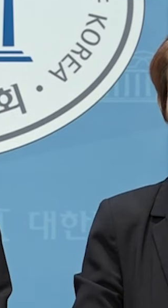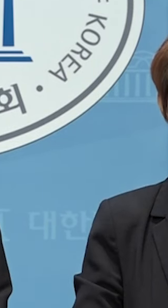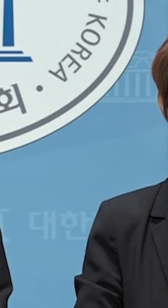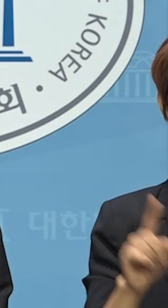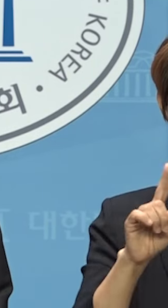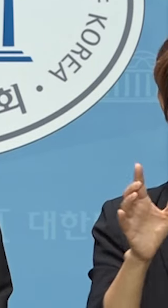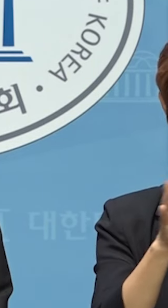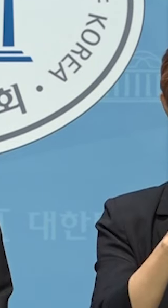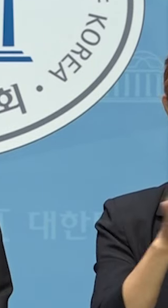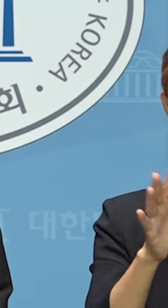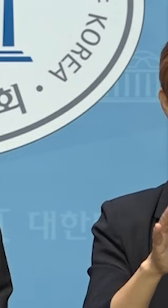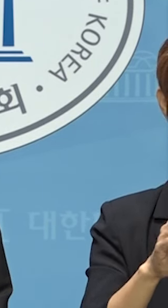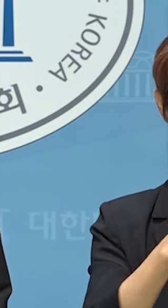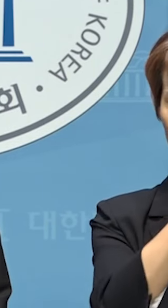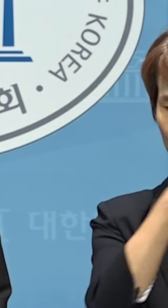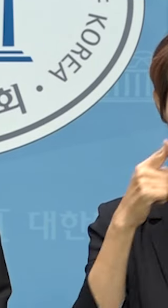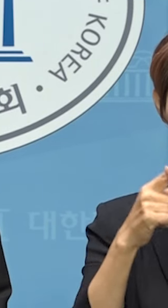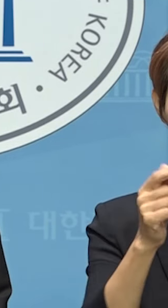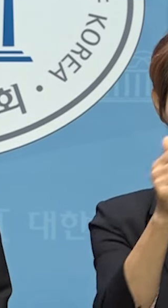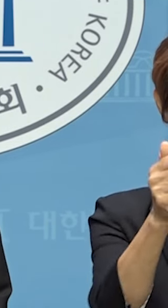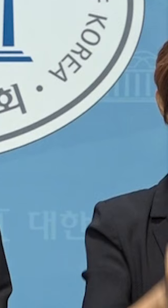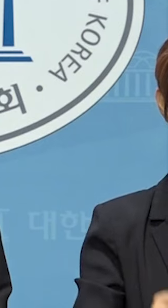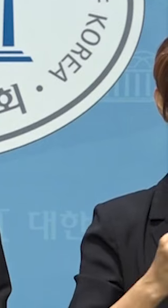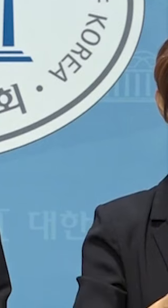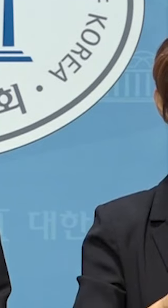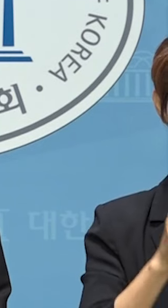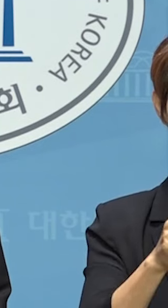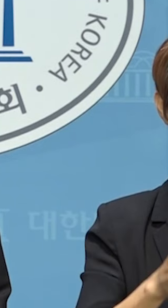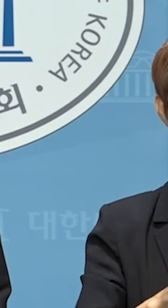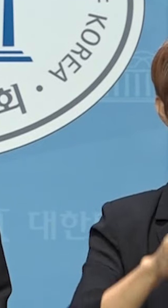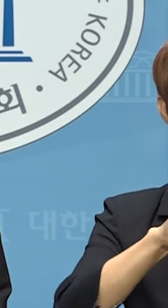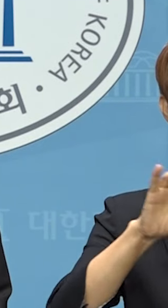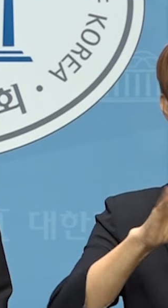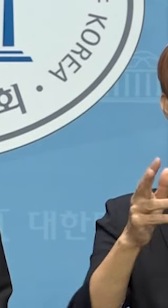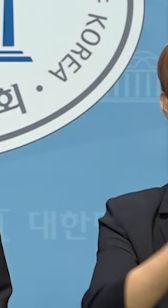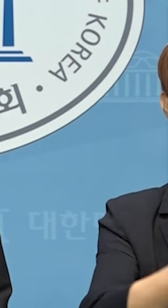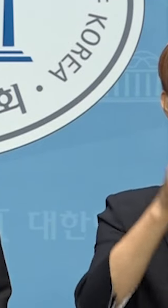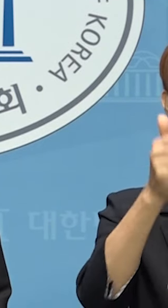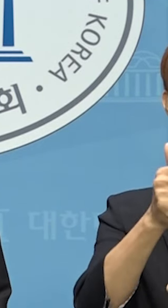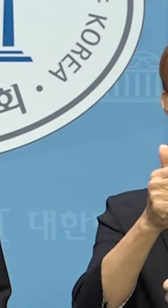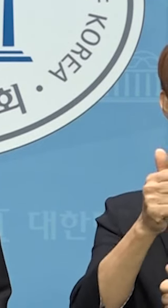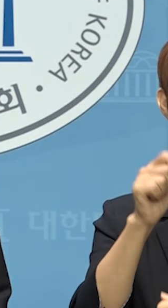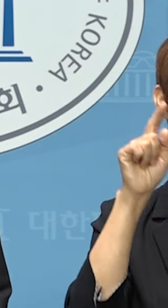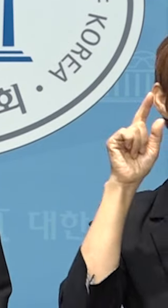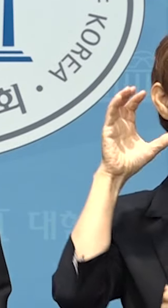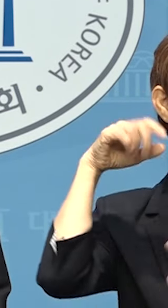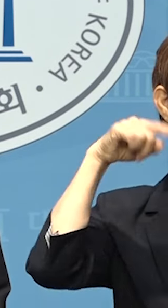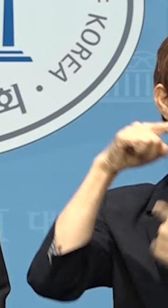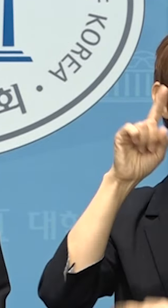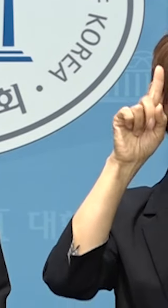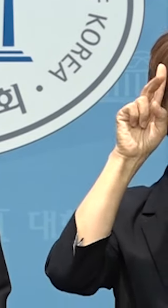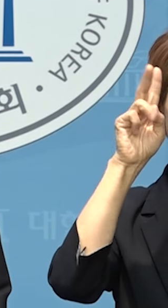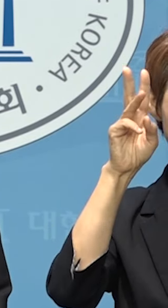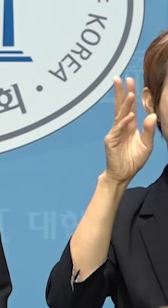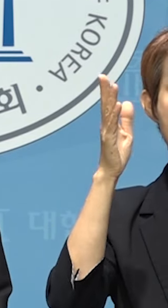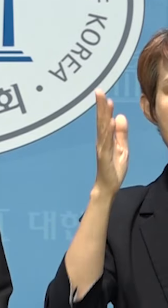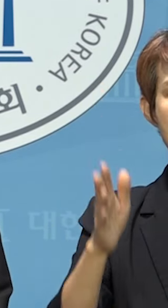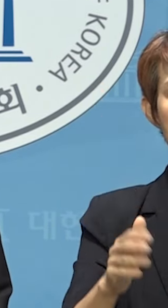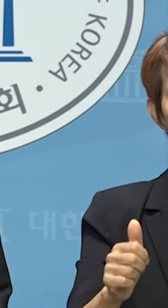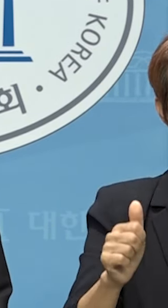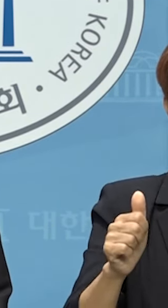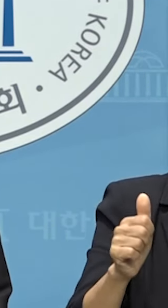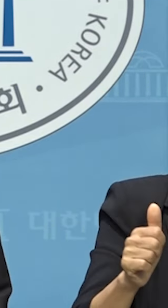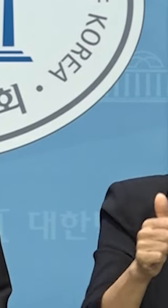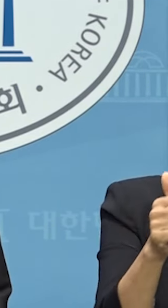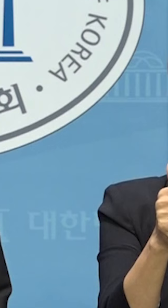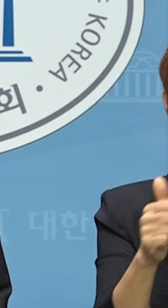정해놓고 시작된 전래 없는 방통위원장 3일 청문회는 온갖 조롱과